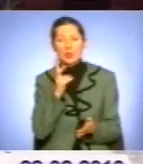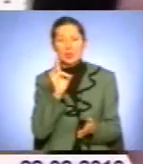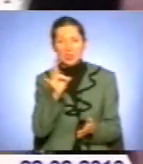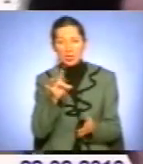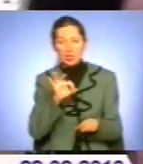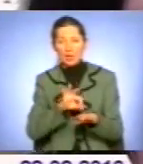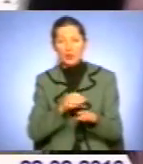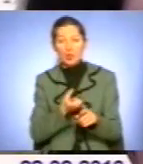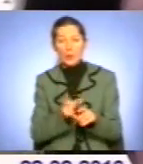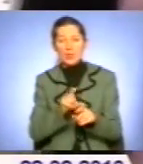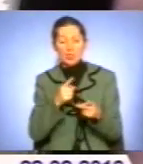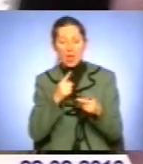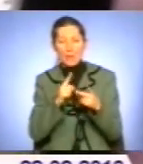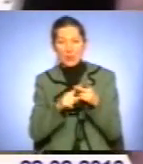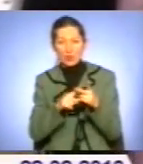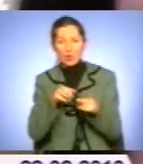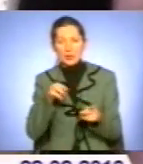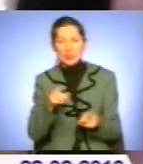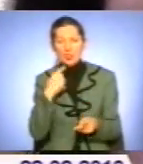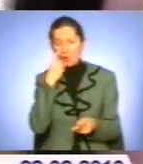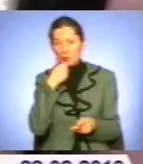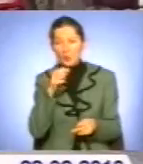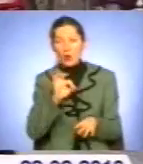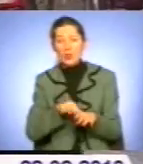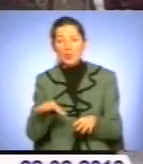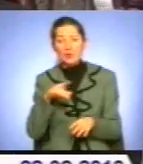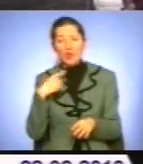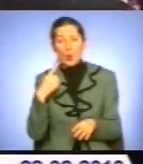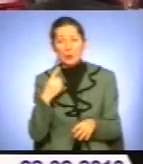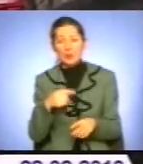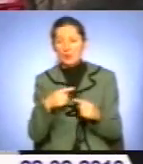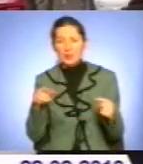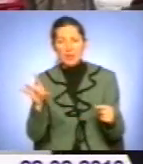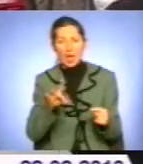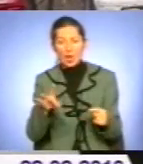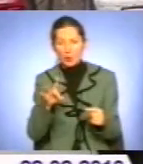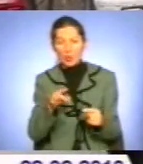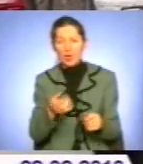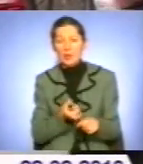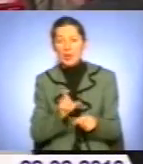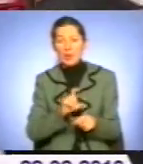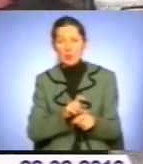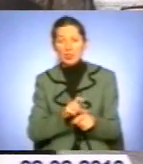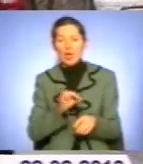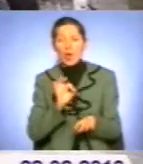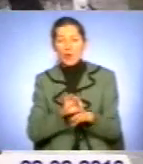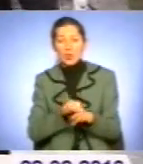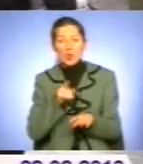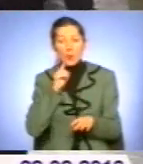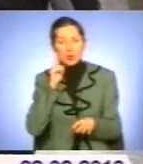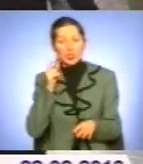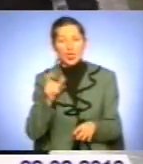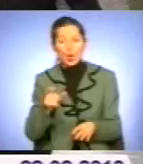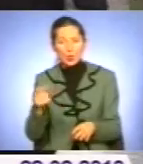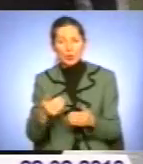більше 1500 осіб. Хворіли по всій області, у різних районах без винятків. Найбільша недуга торкнулася молодих людей віком від